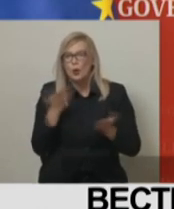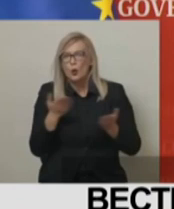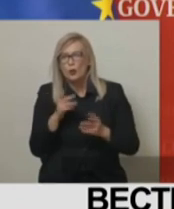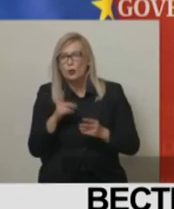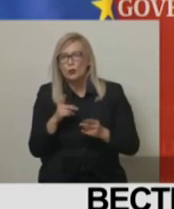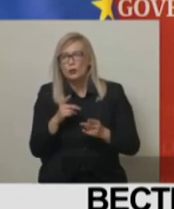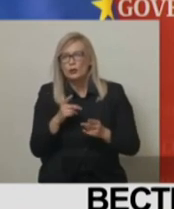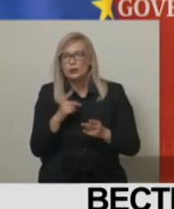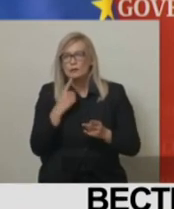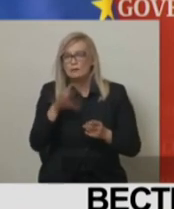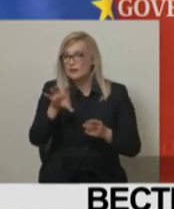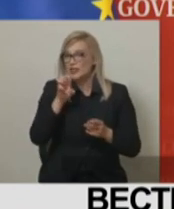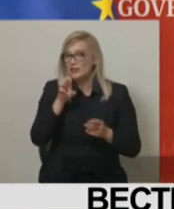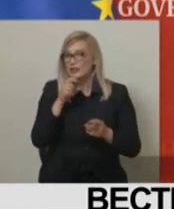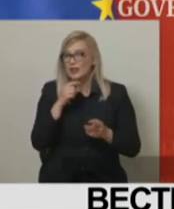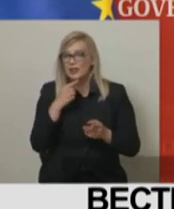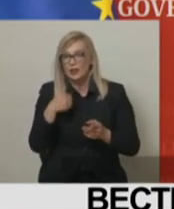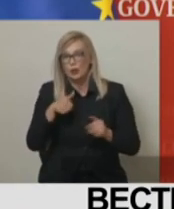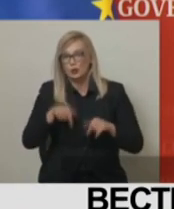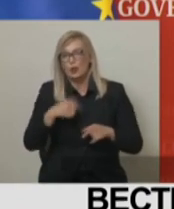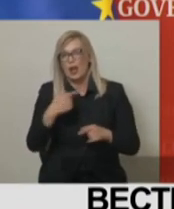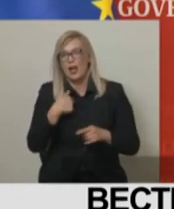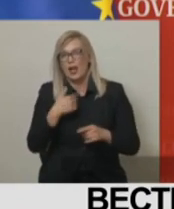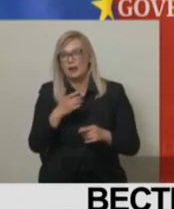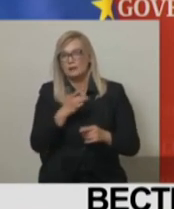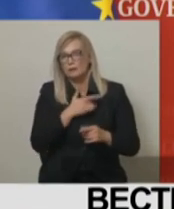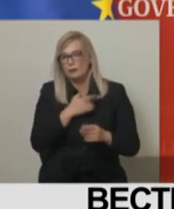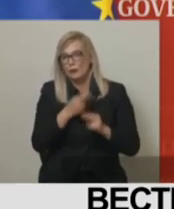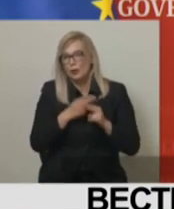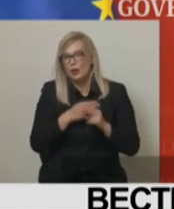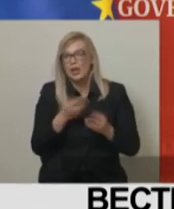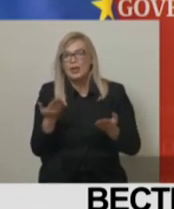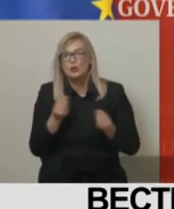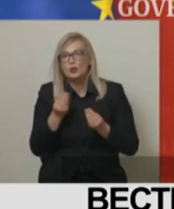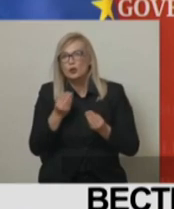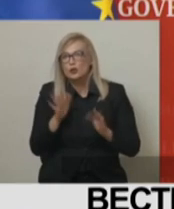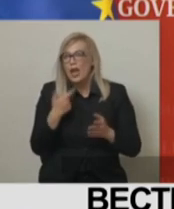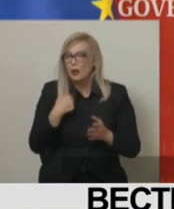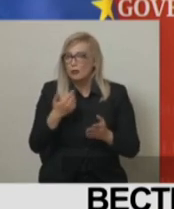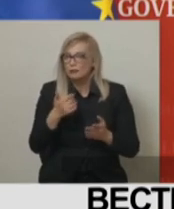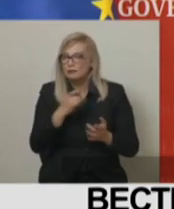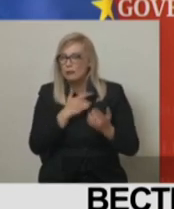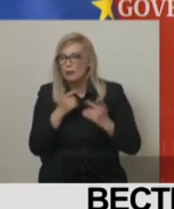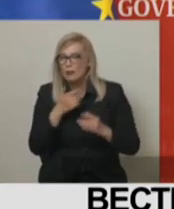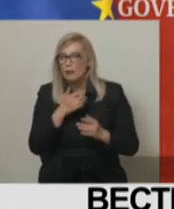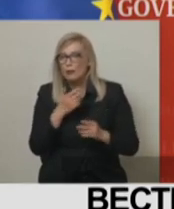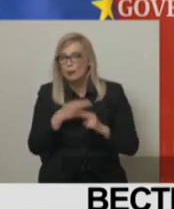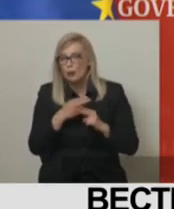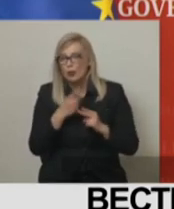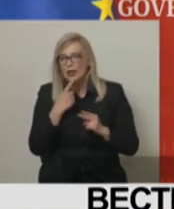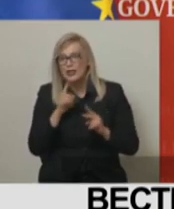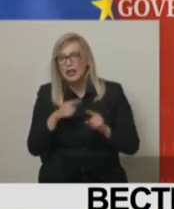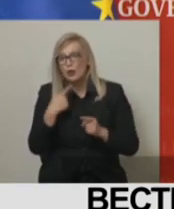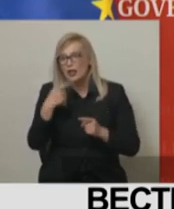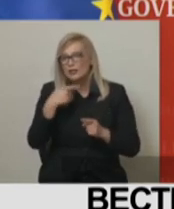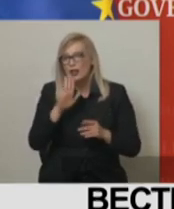знам како се сваќа, овде повредува. Затоа што кога повредува некој, кога разговара за твоите чувства,